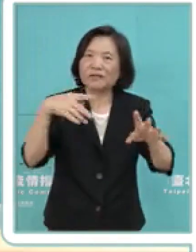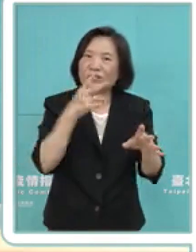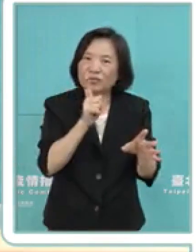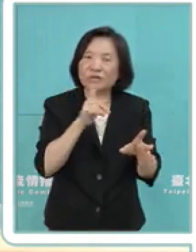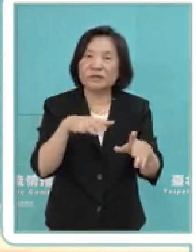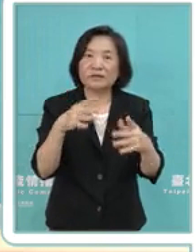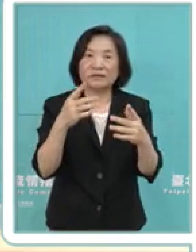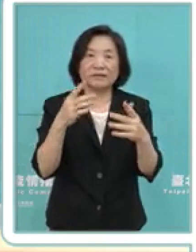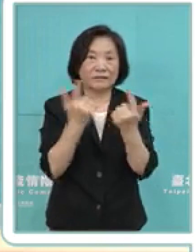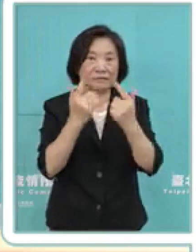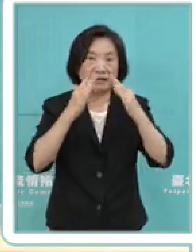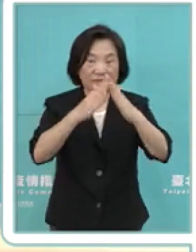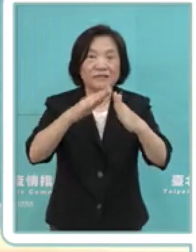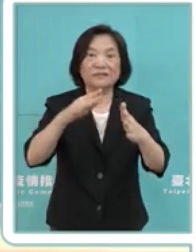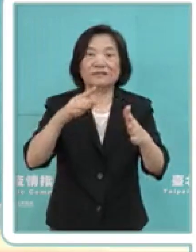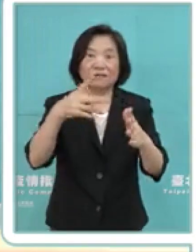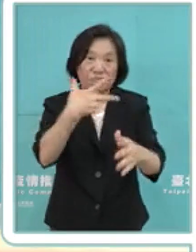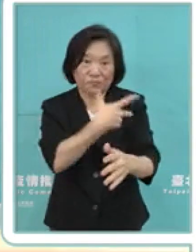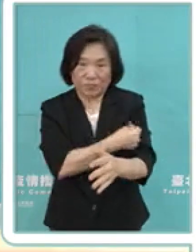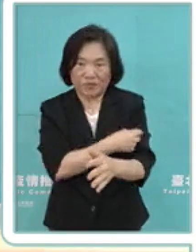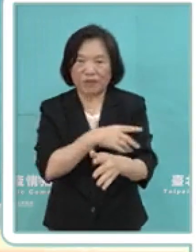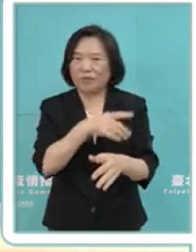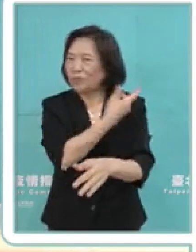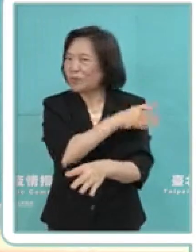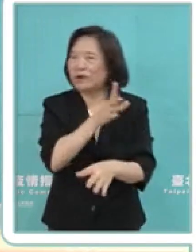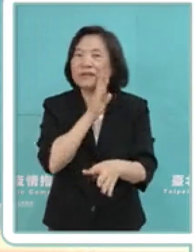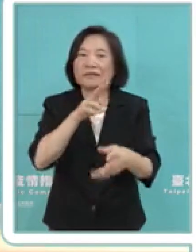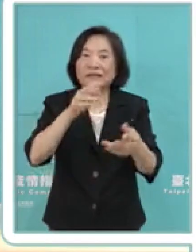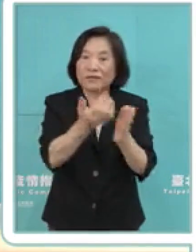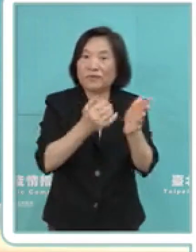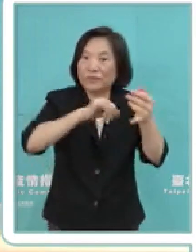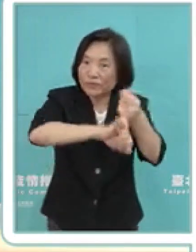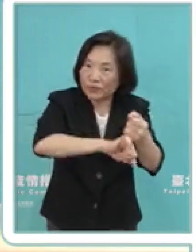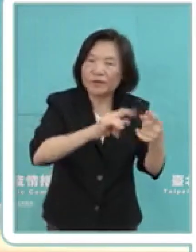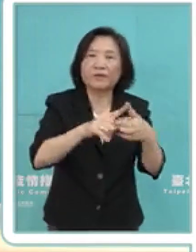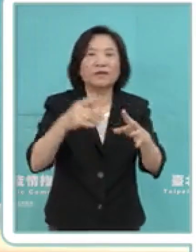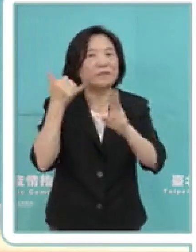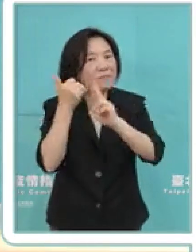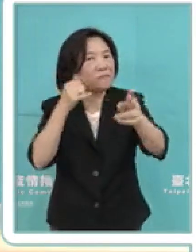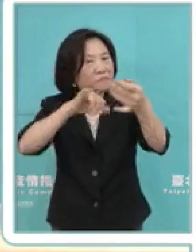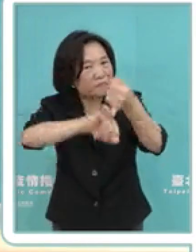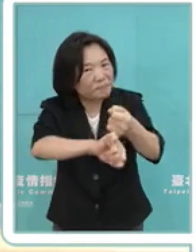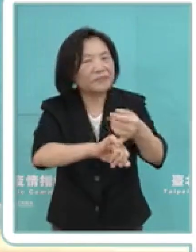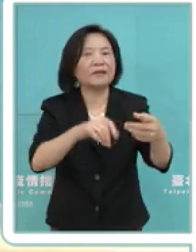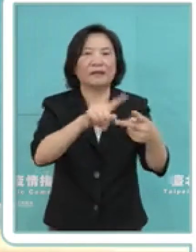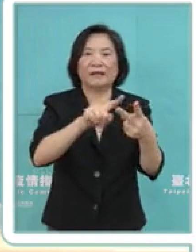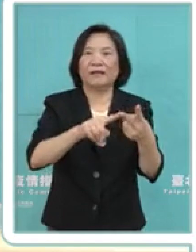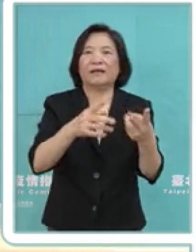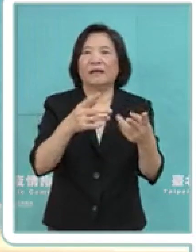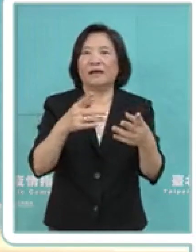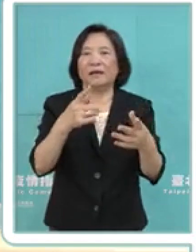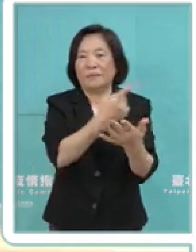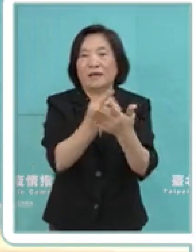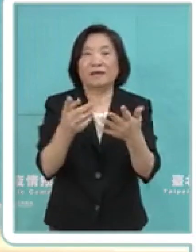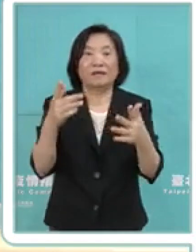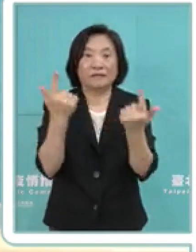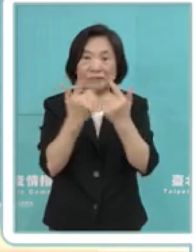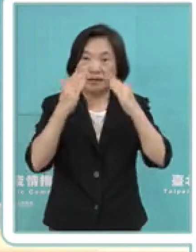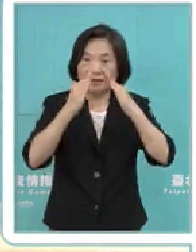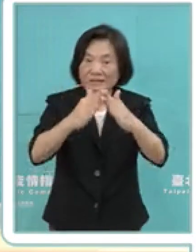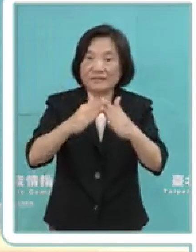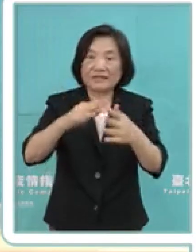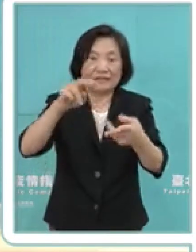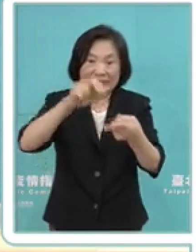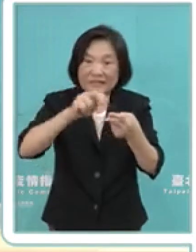调，我们在台北市接种疫苗，无论是预约的或者是电话登记的，都不限